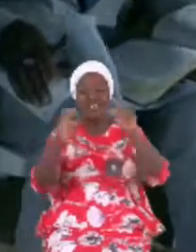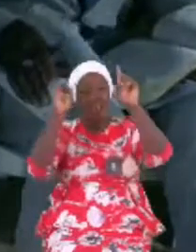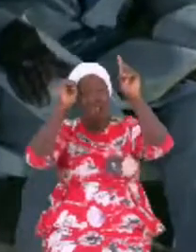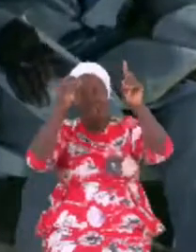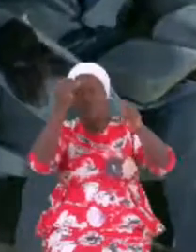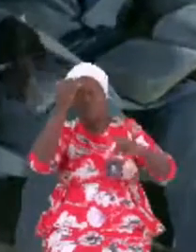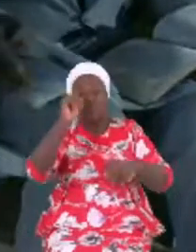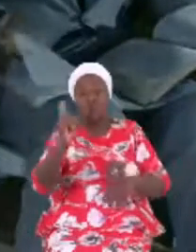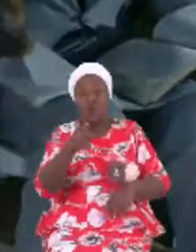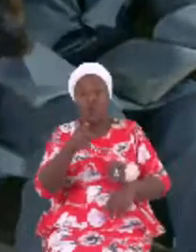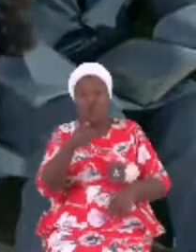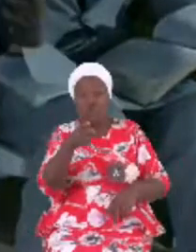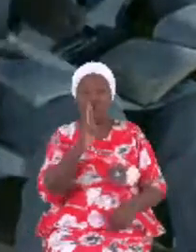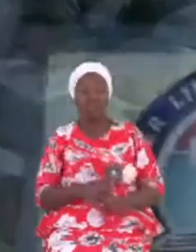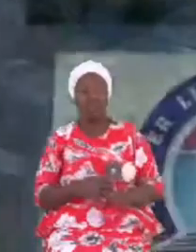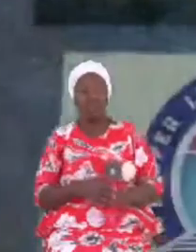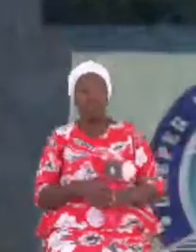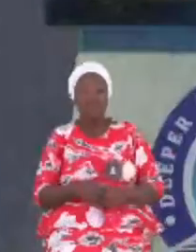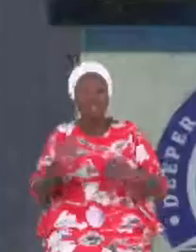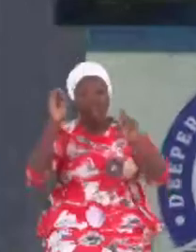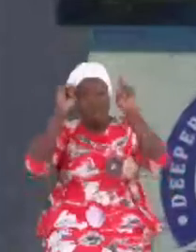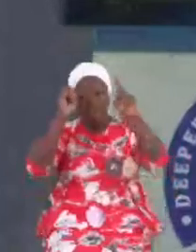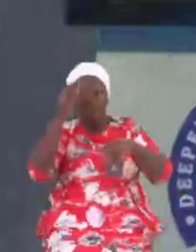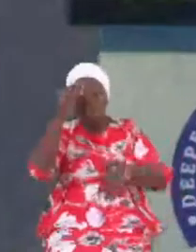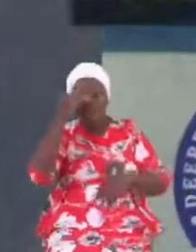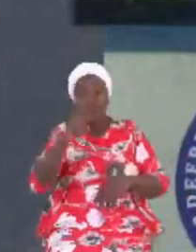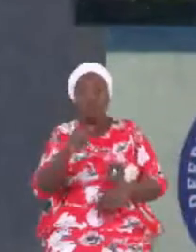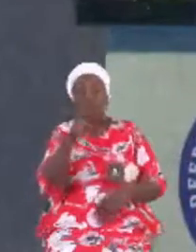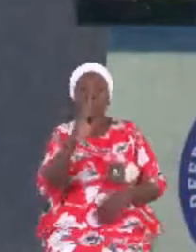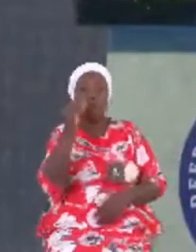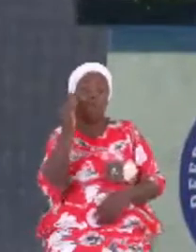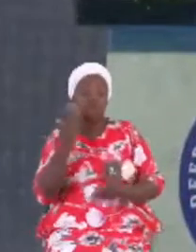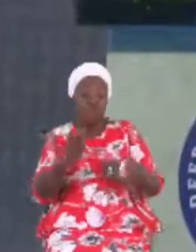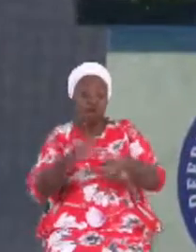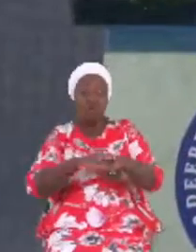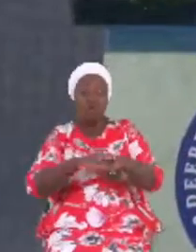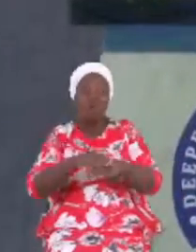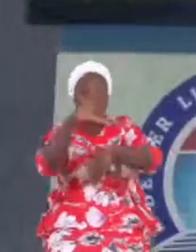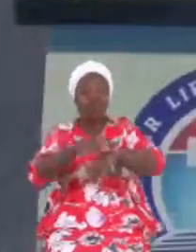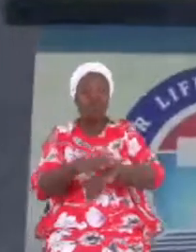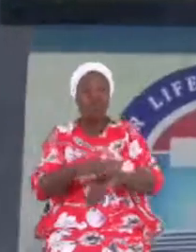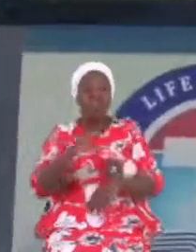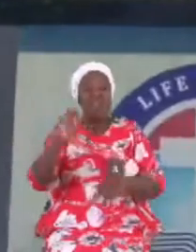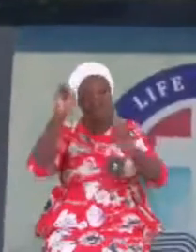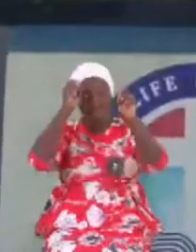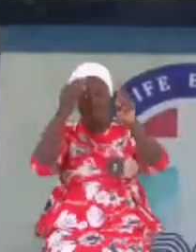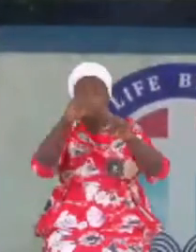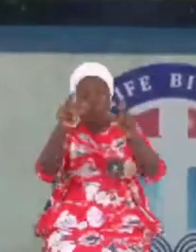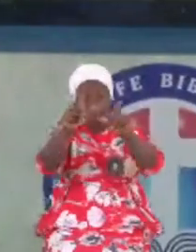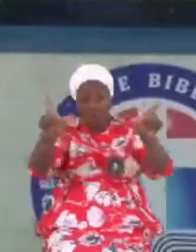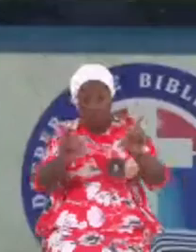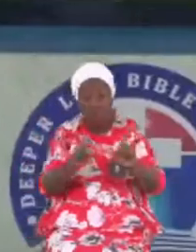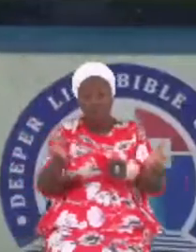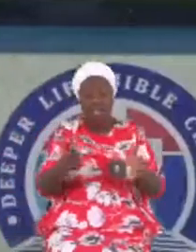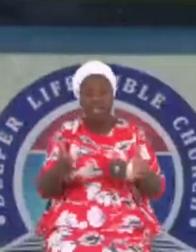Il sait là où tu es. Il connaît ta résidence sur la terre. Il connaît ta